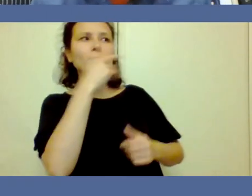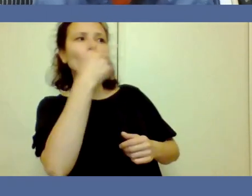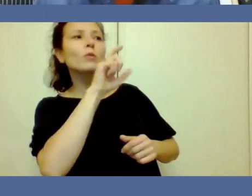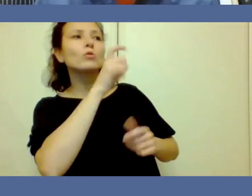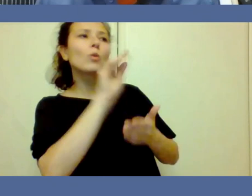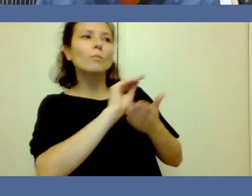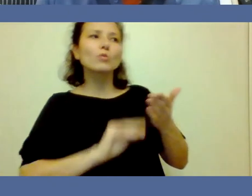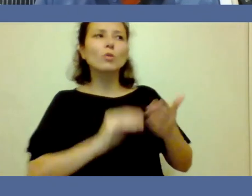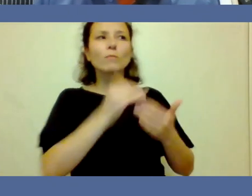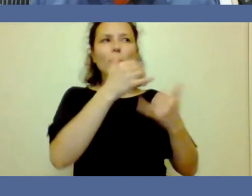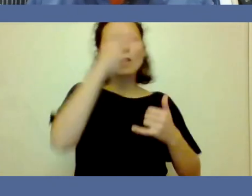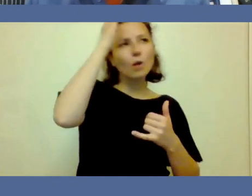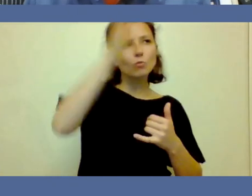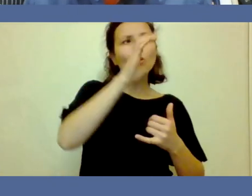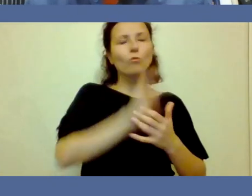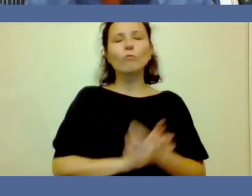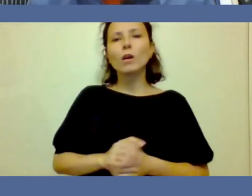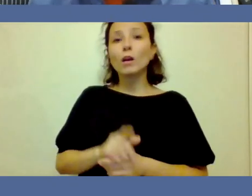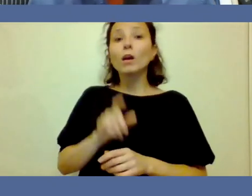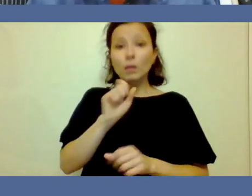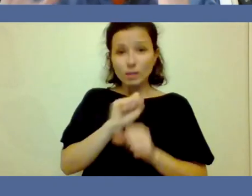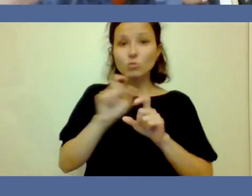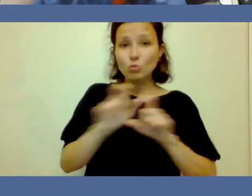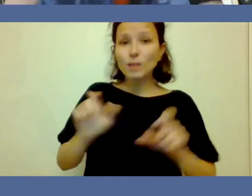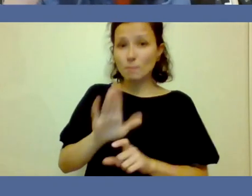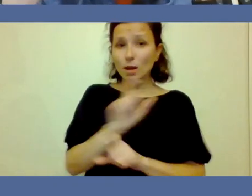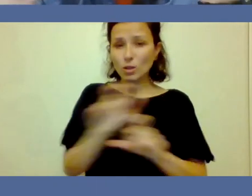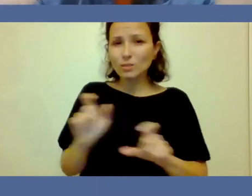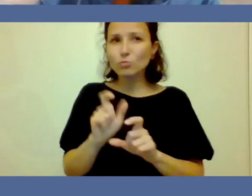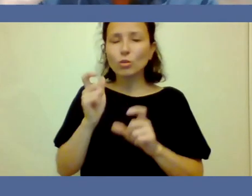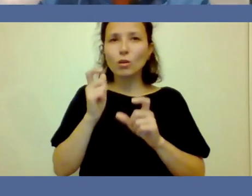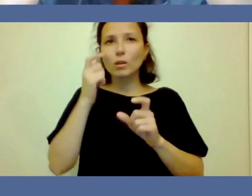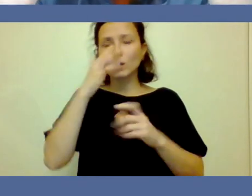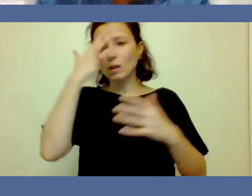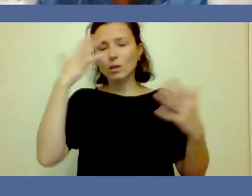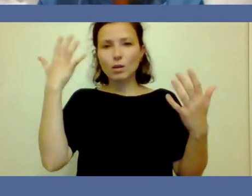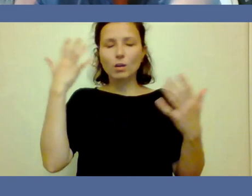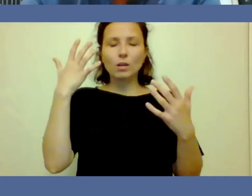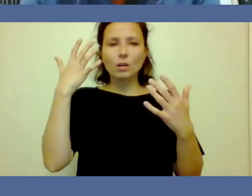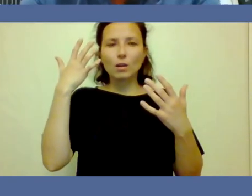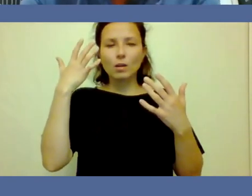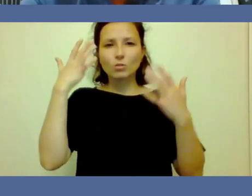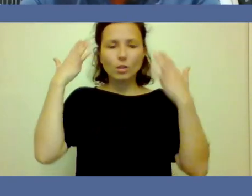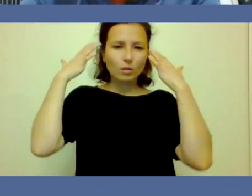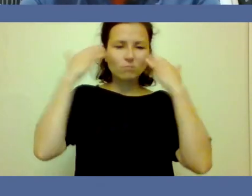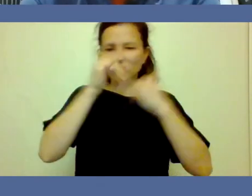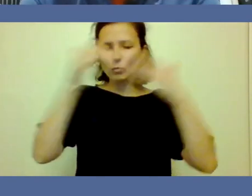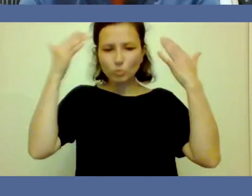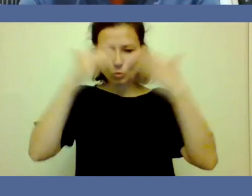Jest czas na to? Czy to nie rozprasza? Pani jest skupiona na tym, na czym pani